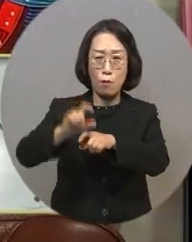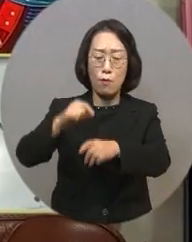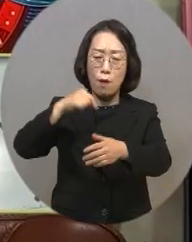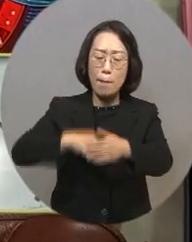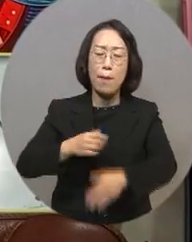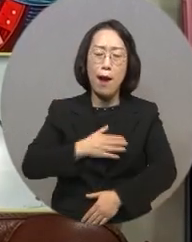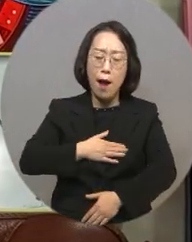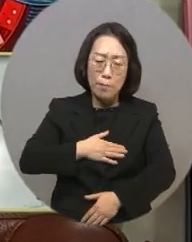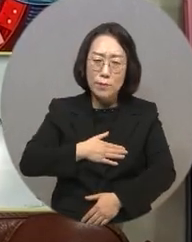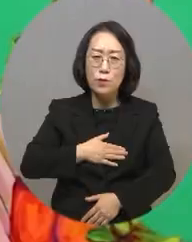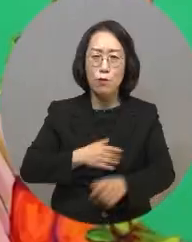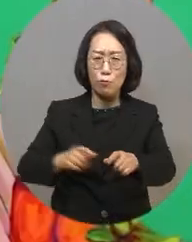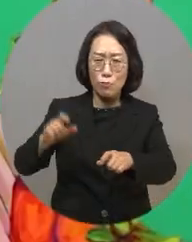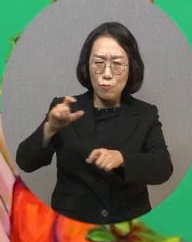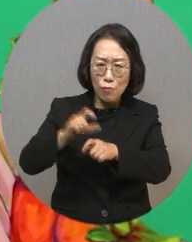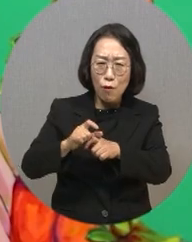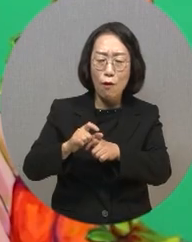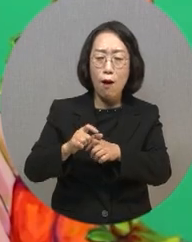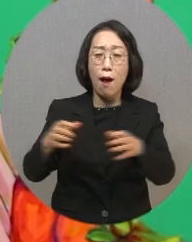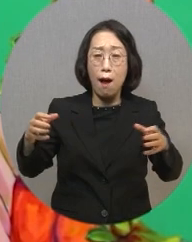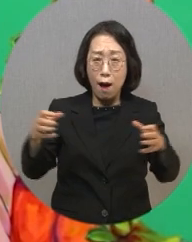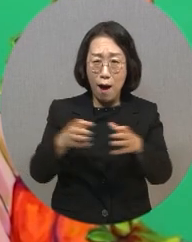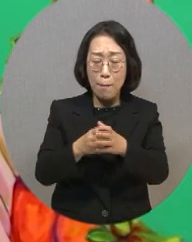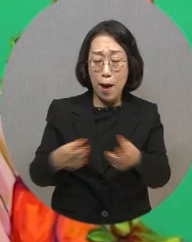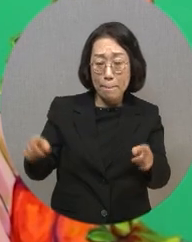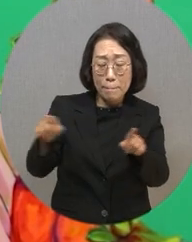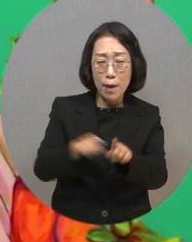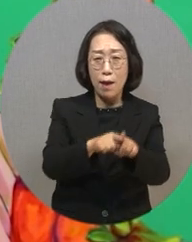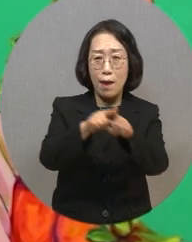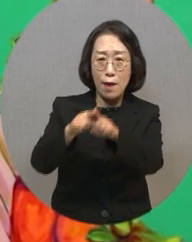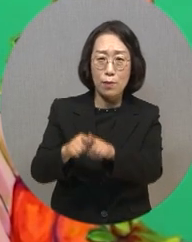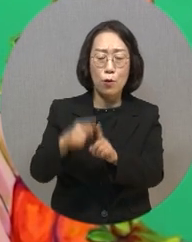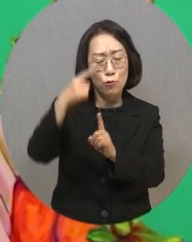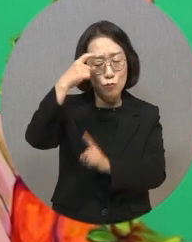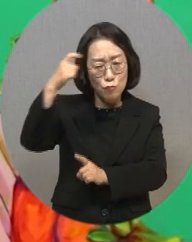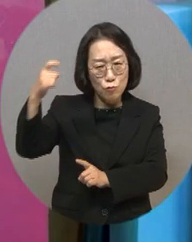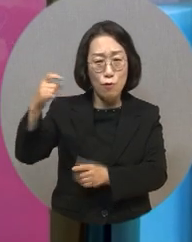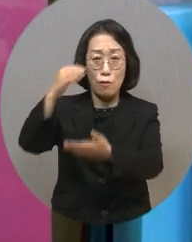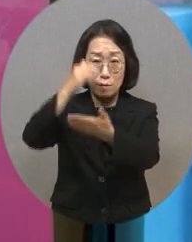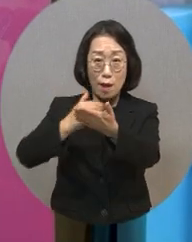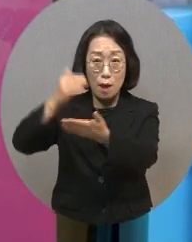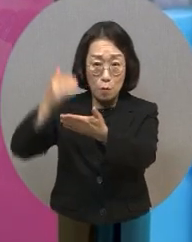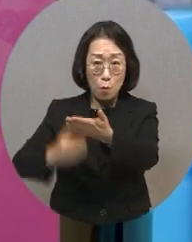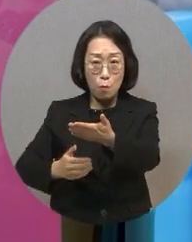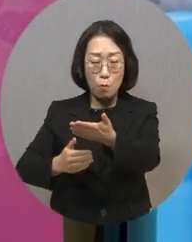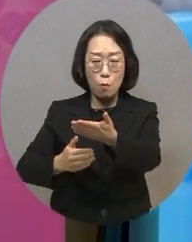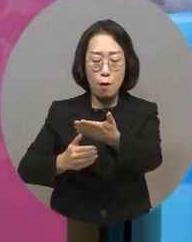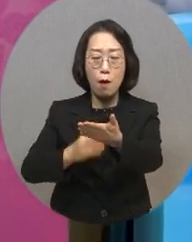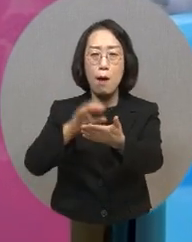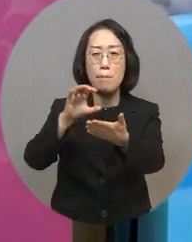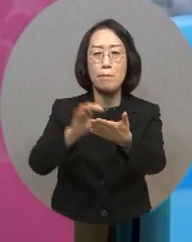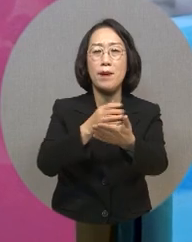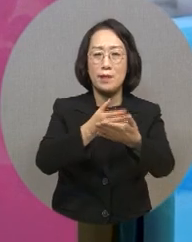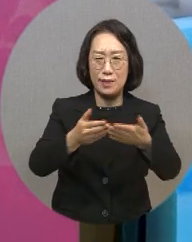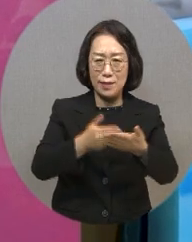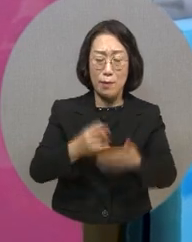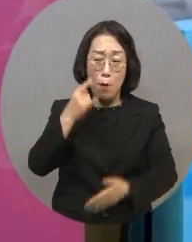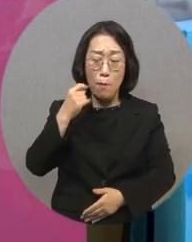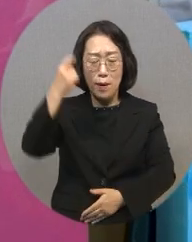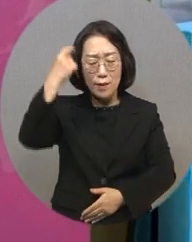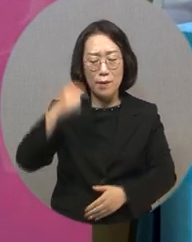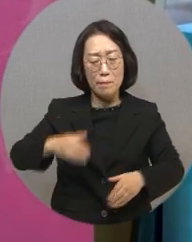감정 두 스푼, 함께 보낸 시간에 추억들을 가득 담아 어머니의 포근함을 느낄 수